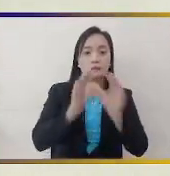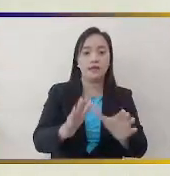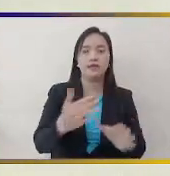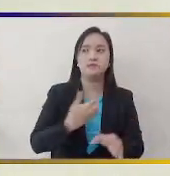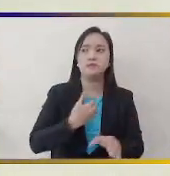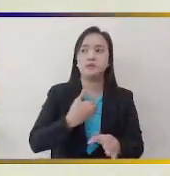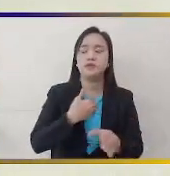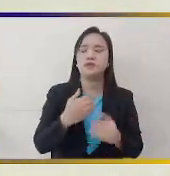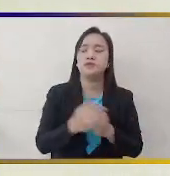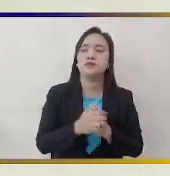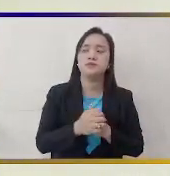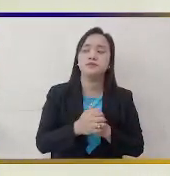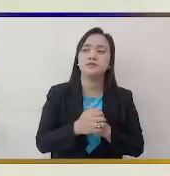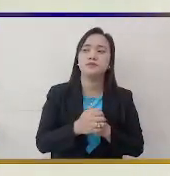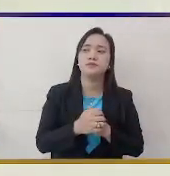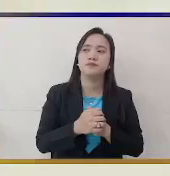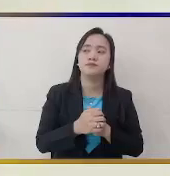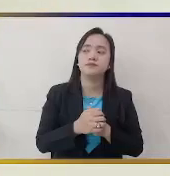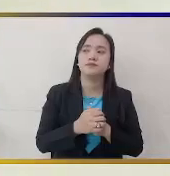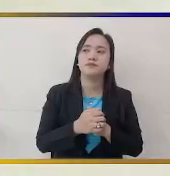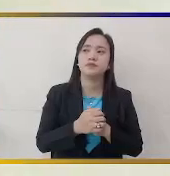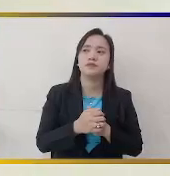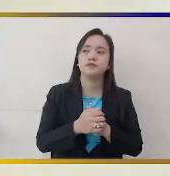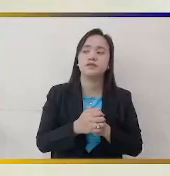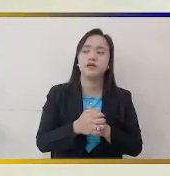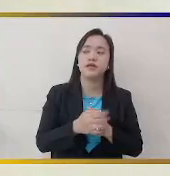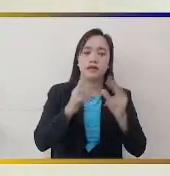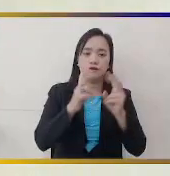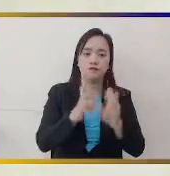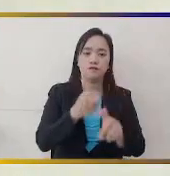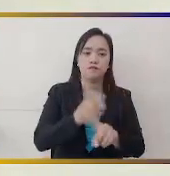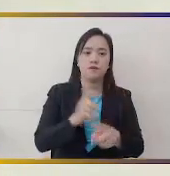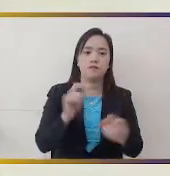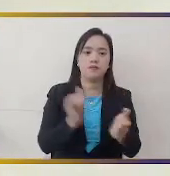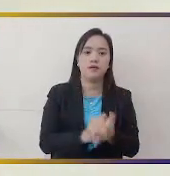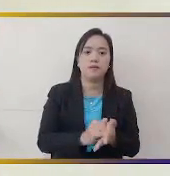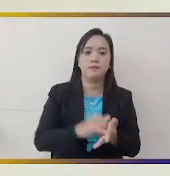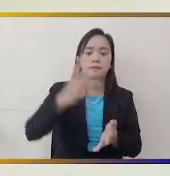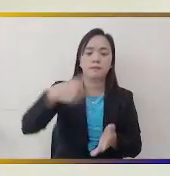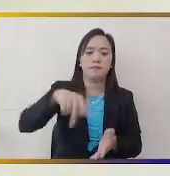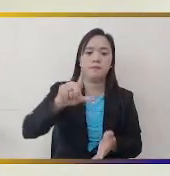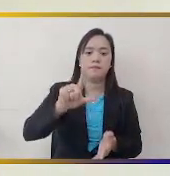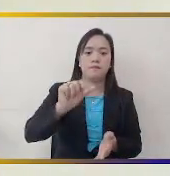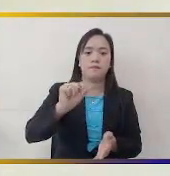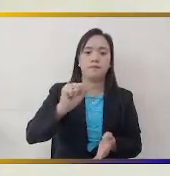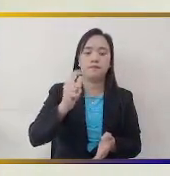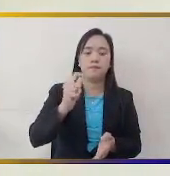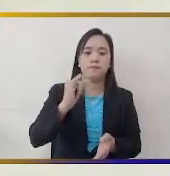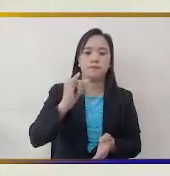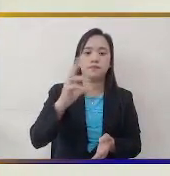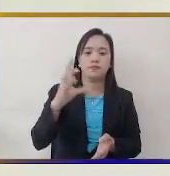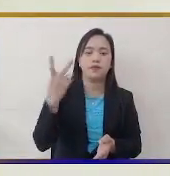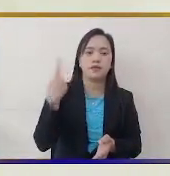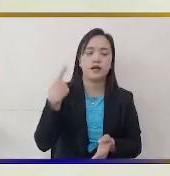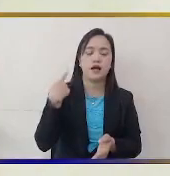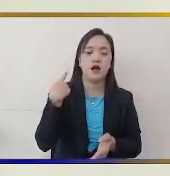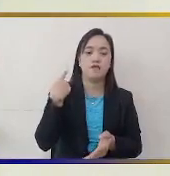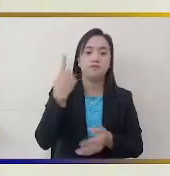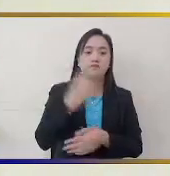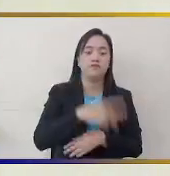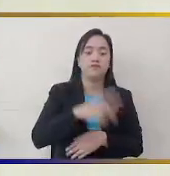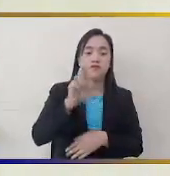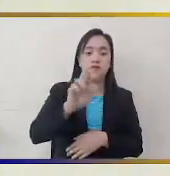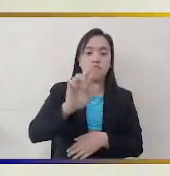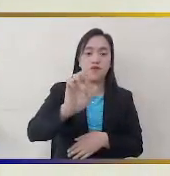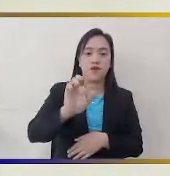ng kita bagam mula doun sa plastic na ion ay pinagkatiwalaan ako ng Panginoon ng mga paupahan Pero sabi ko sa